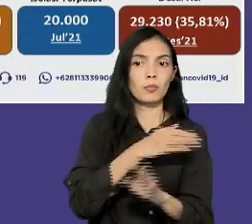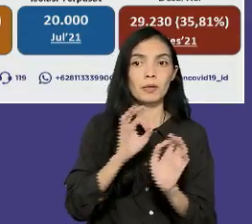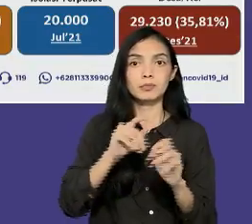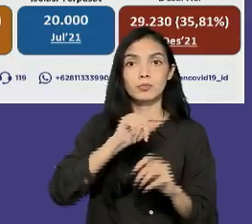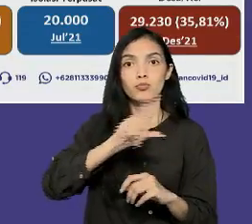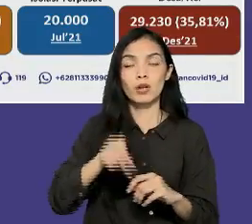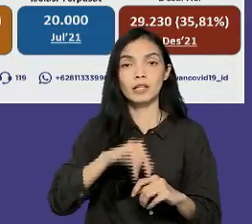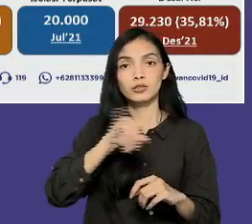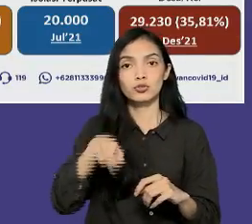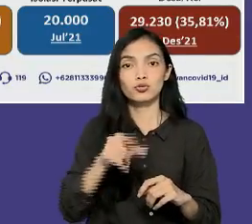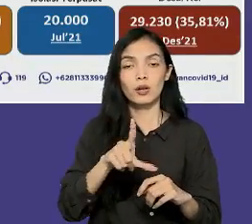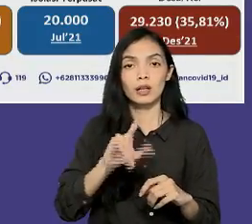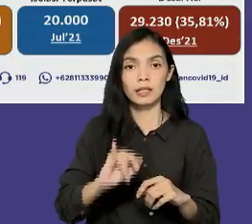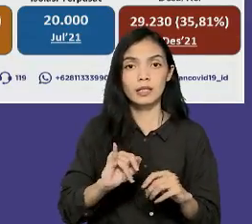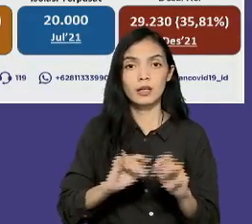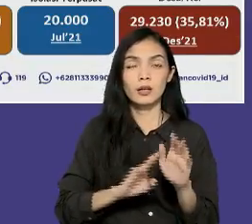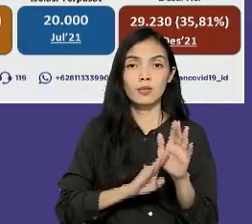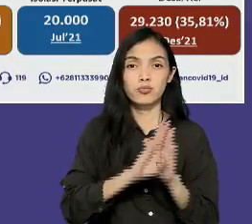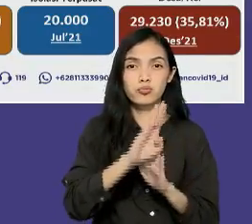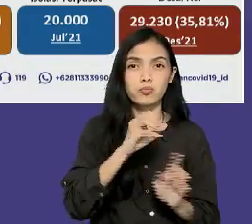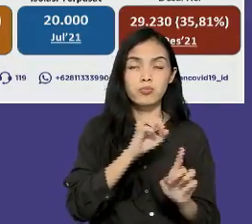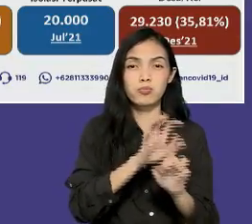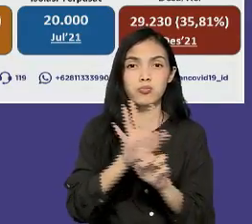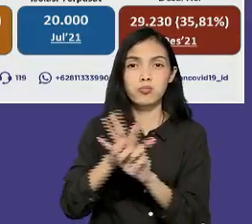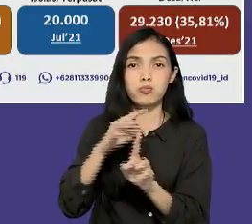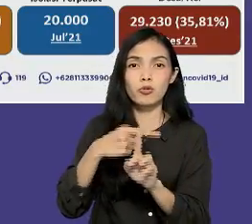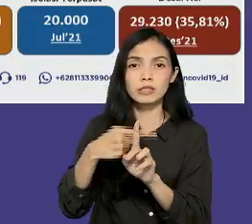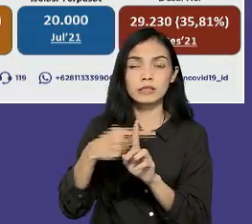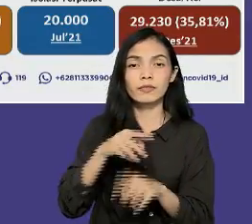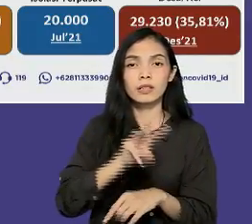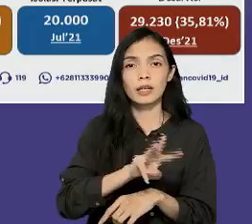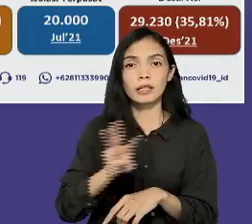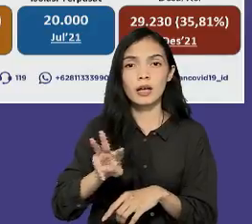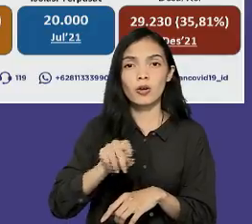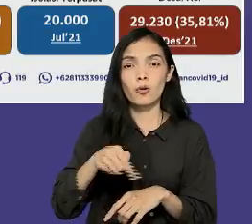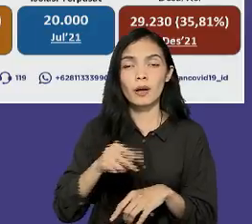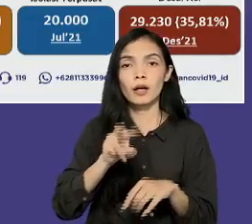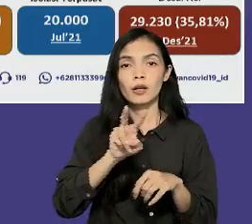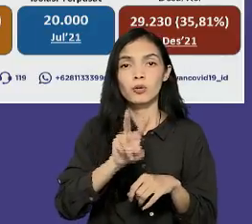kedua, angka positivity rate sempat mencapai 33,25%,